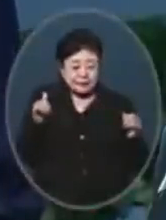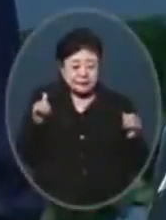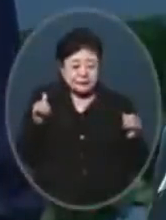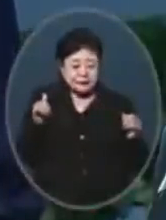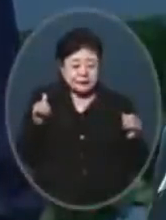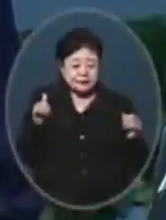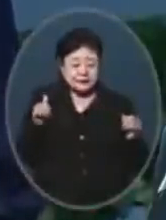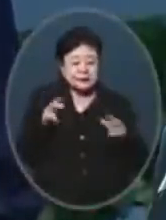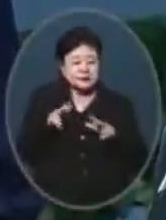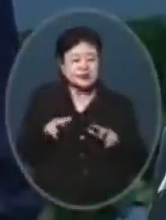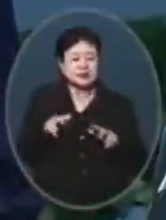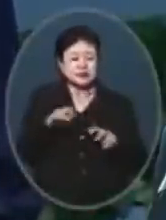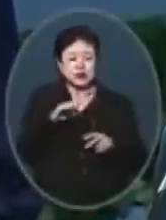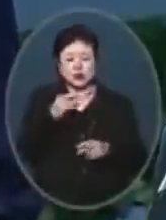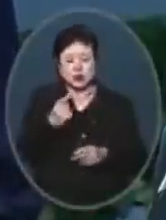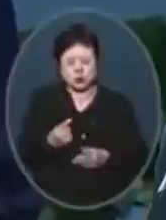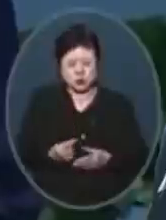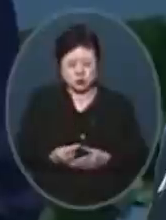지금도